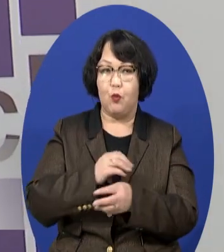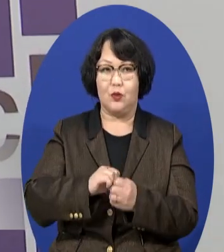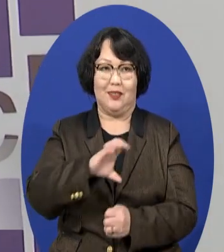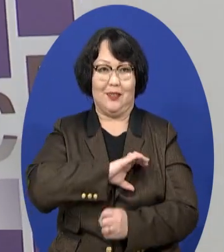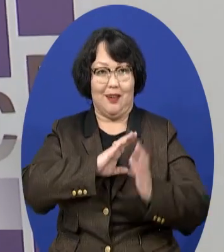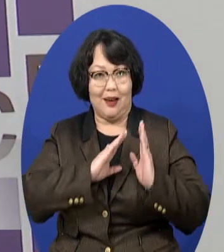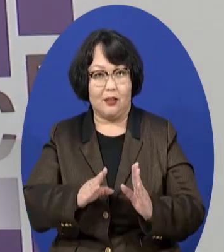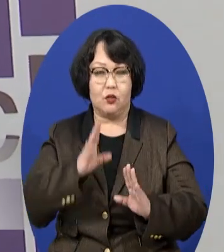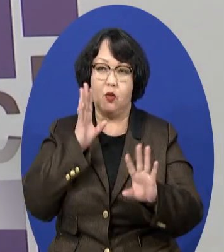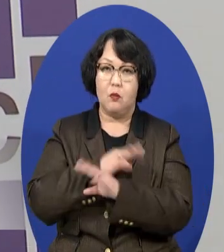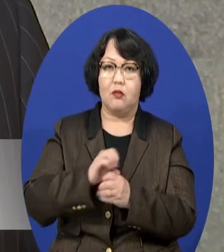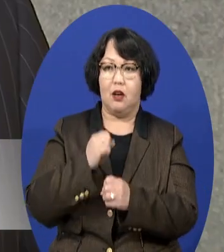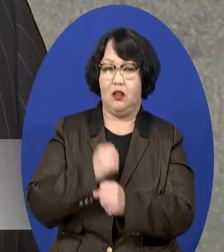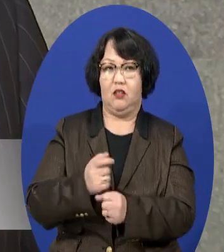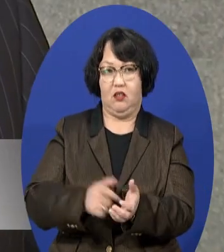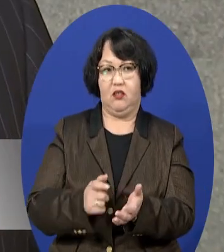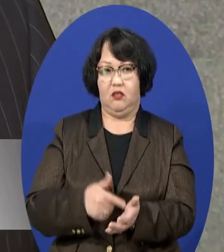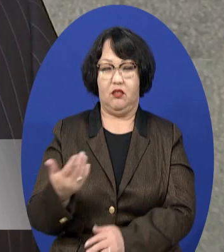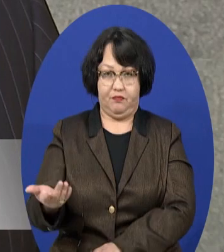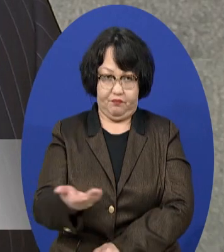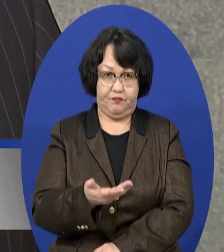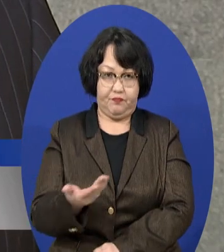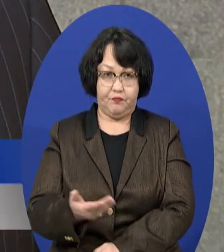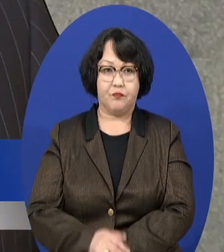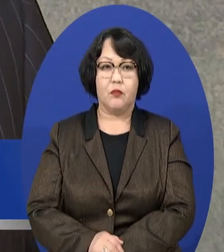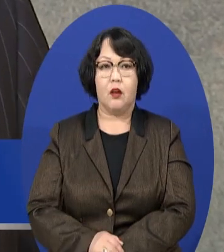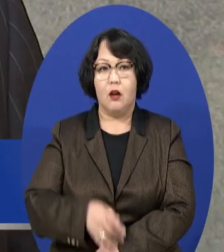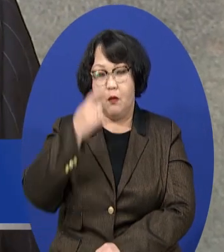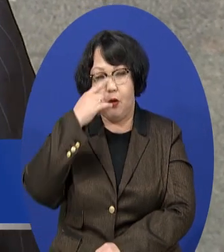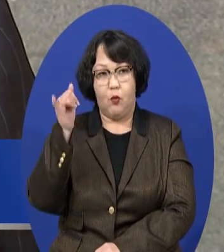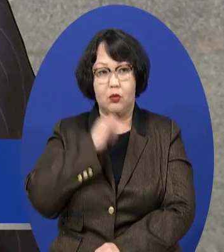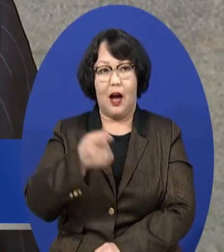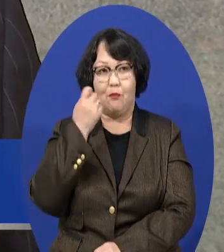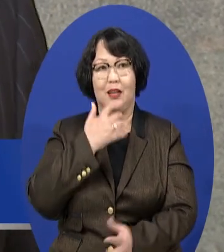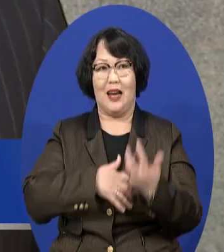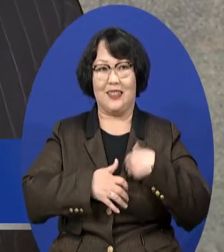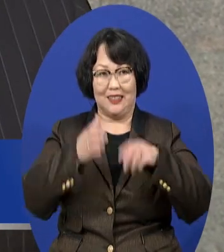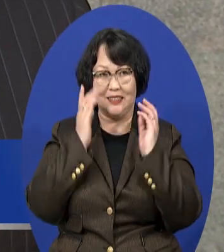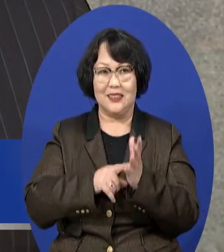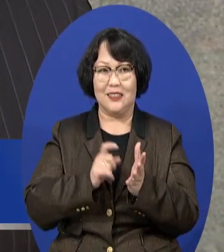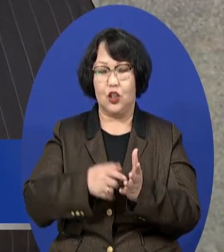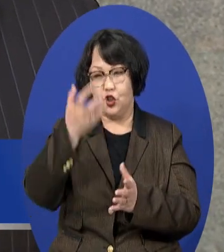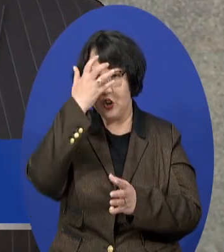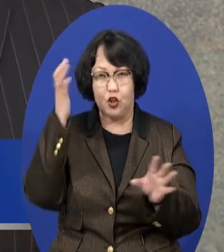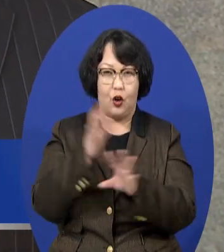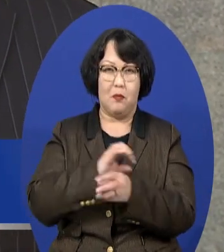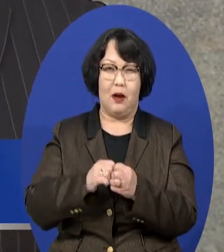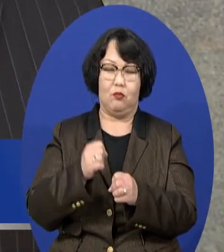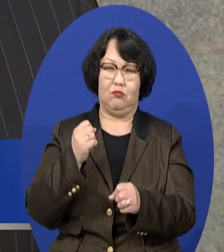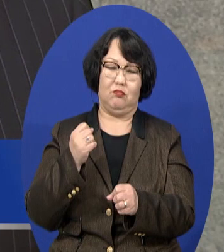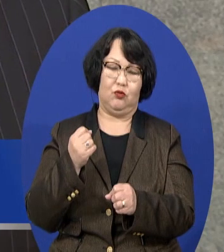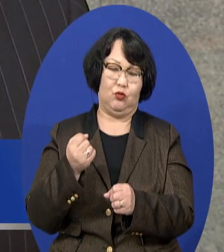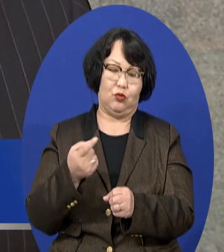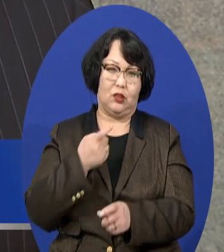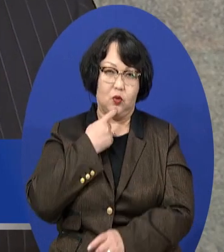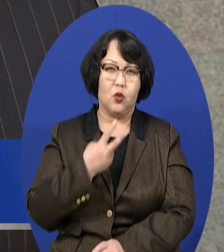энийгээ зохион байгуулах л асуудал гэж үзэж байгаа. Монголд бол хамгийн одоо бас нэг тулгымцсан асуудал засгал. Ер нь улс орон хөгжин гэдэг чинь бизнесийн